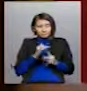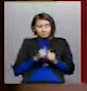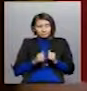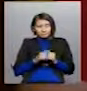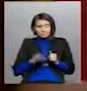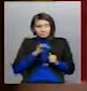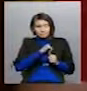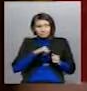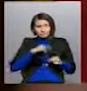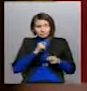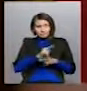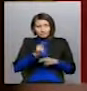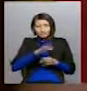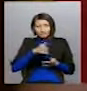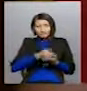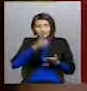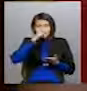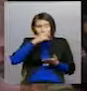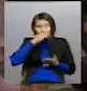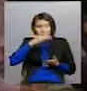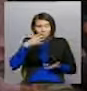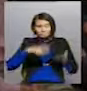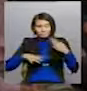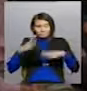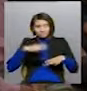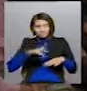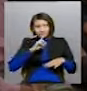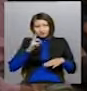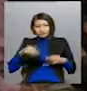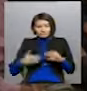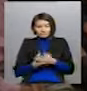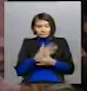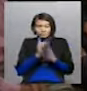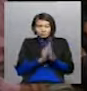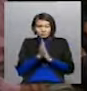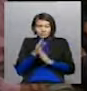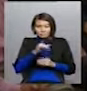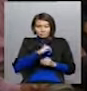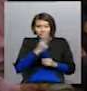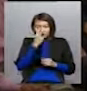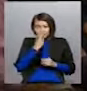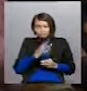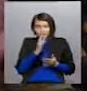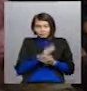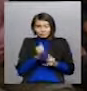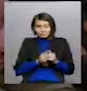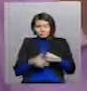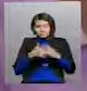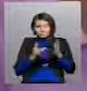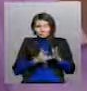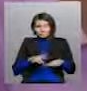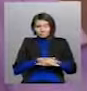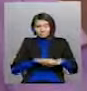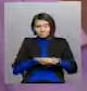салуды тапсырған елбасының сөзіне риза болмаған адам жоқ. Сылтау тауып бағаны өсіруді әдетке айналдырған монополистер халықтың тидығына әбден тиіп